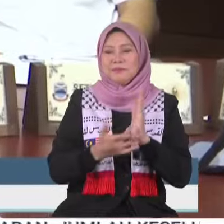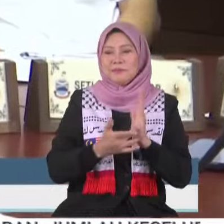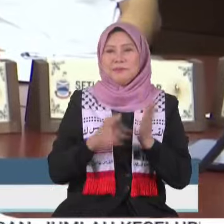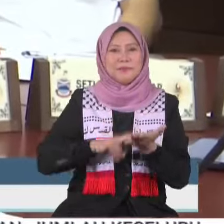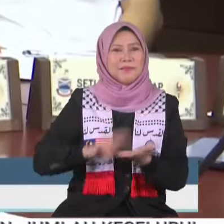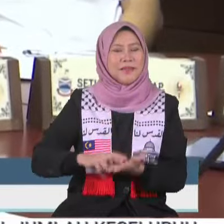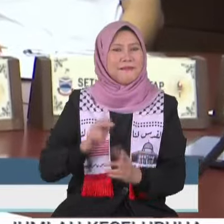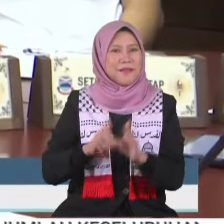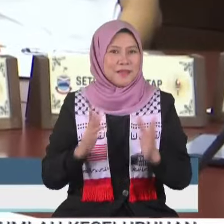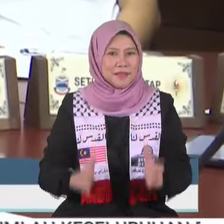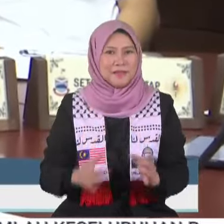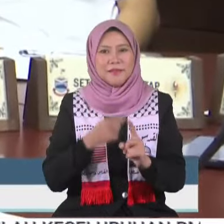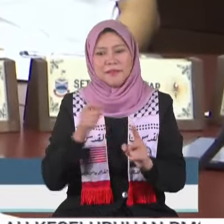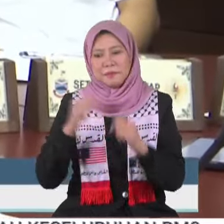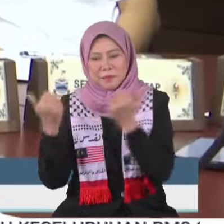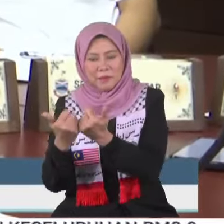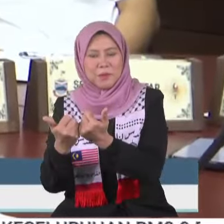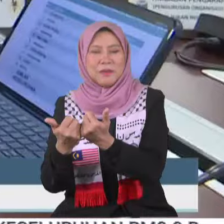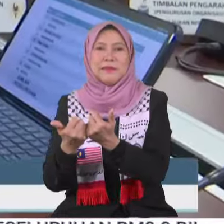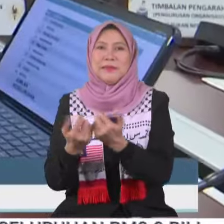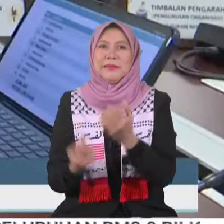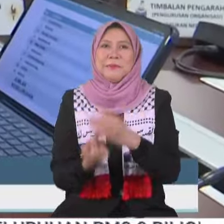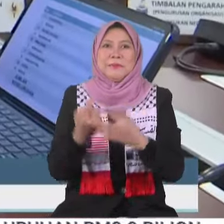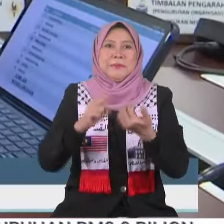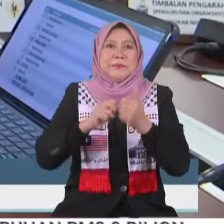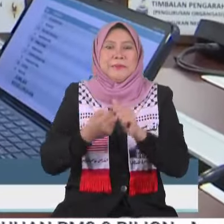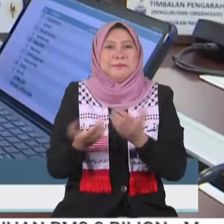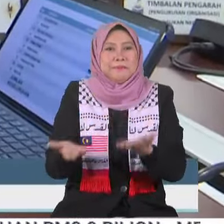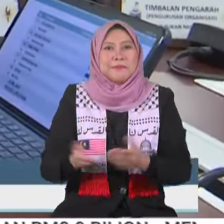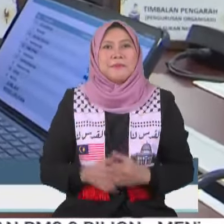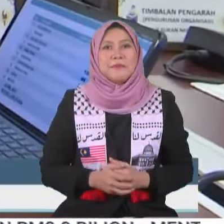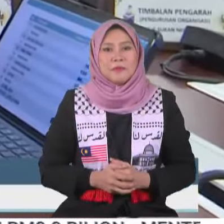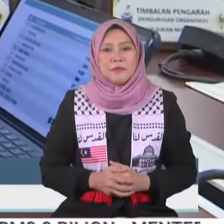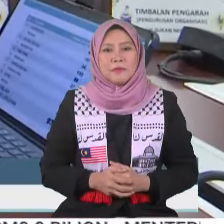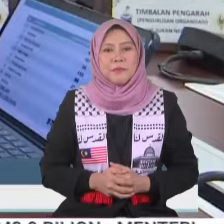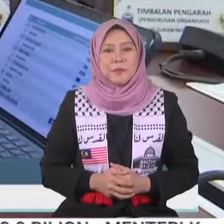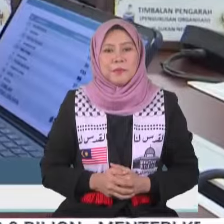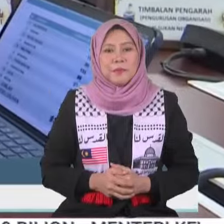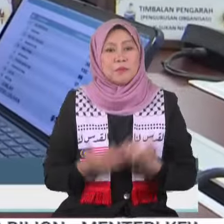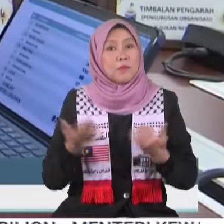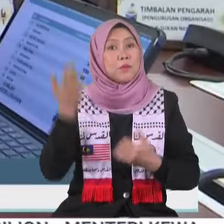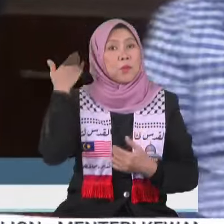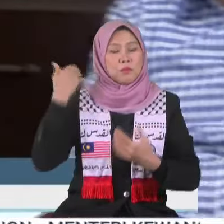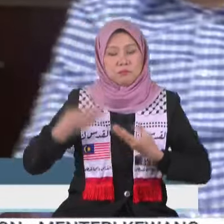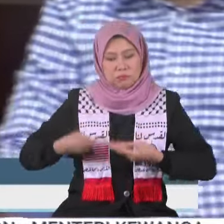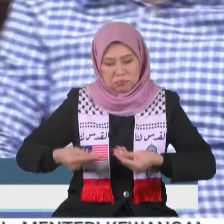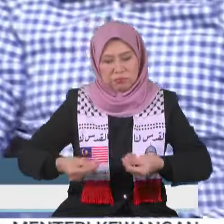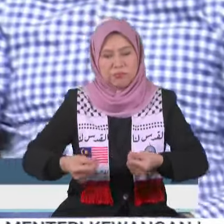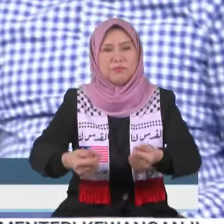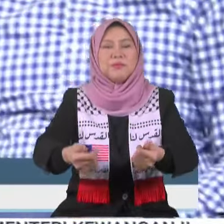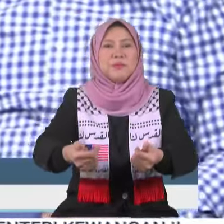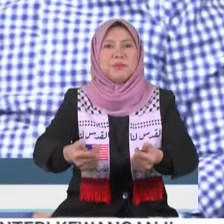peserta oleh pihak persatuan. Persediaan ini dia berjalan lancar, ya.